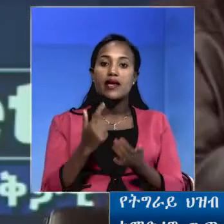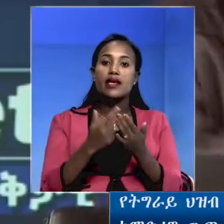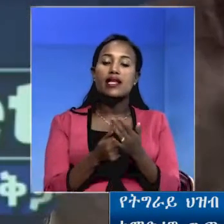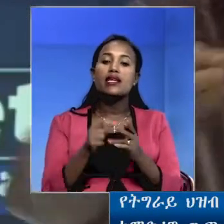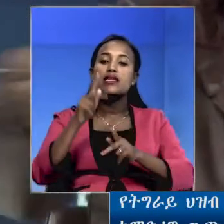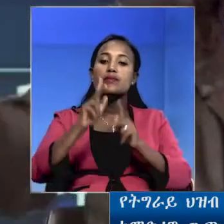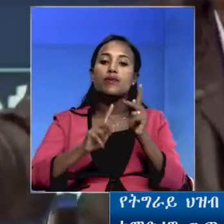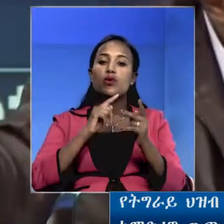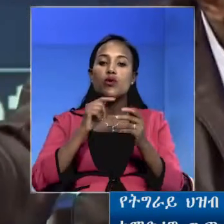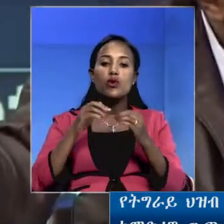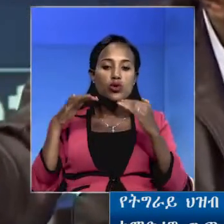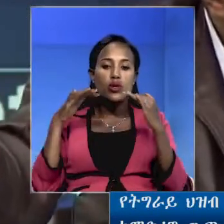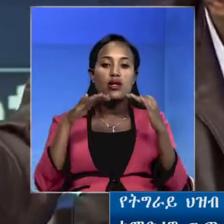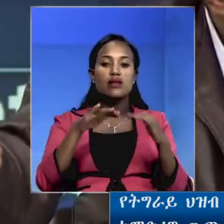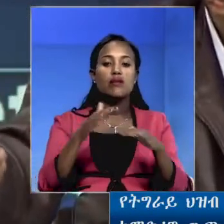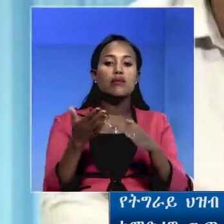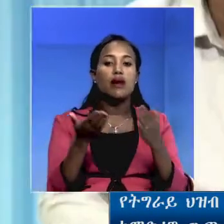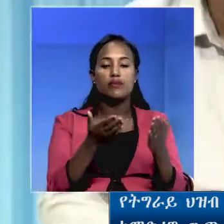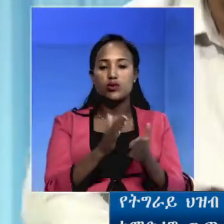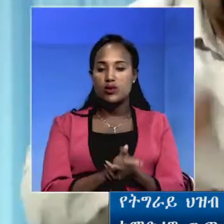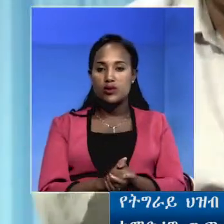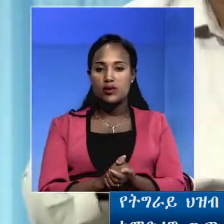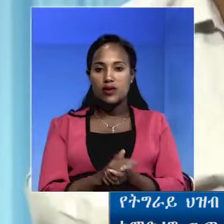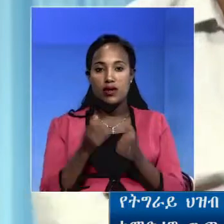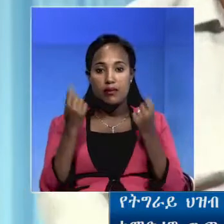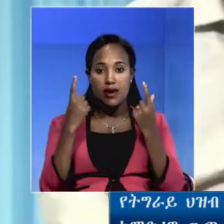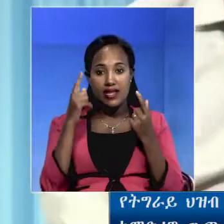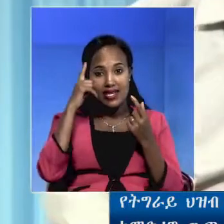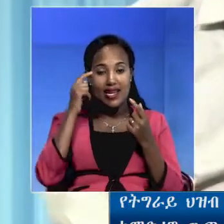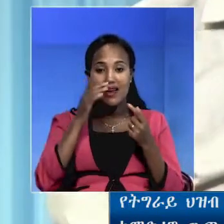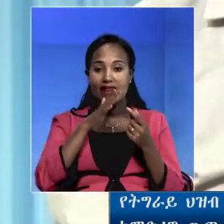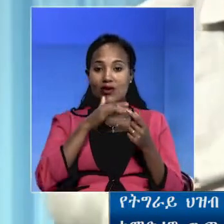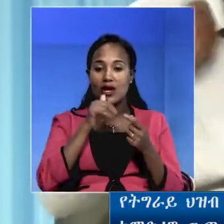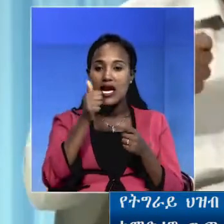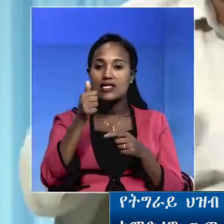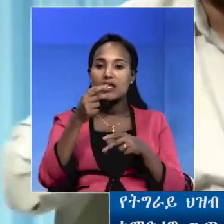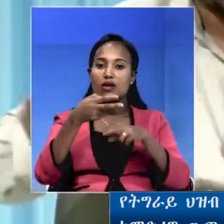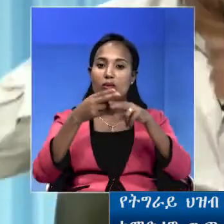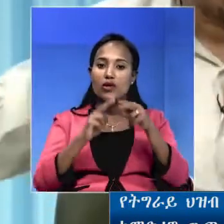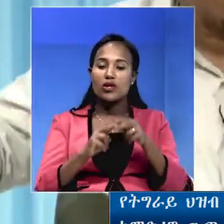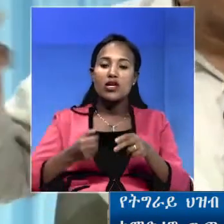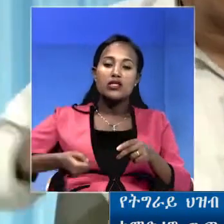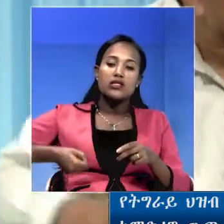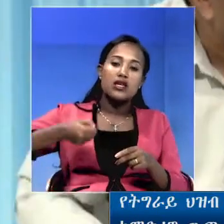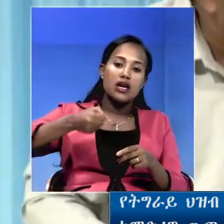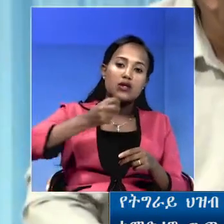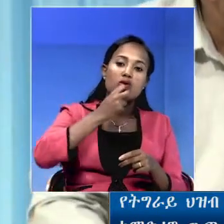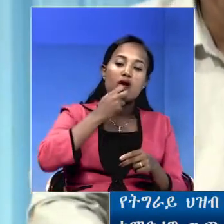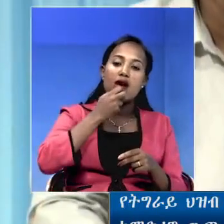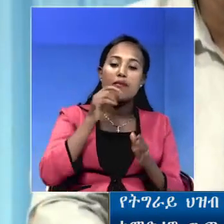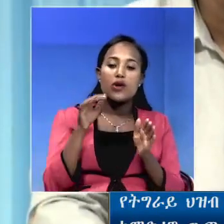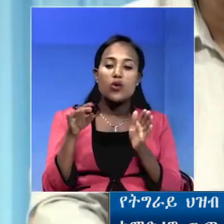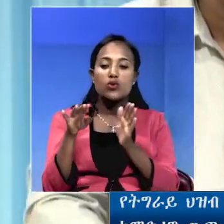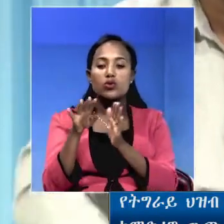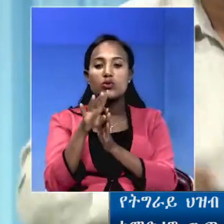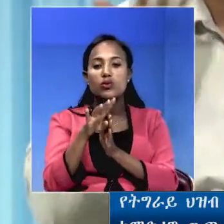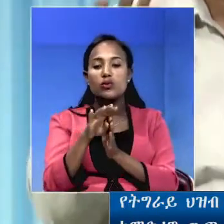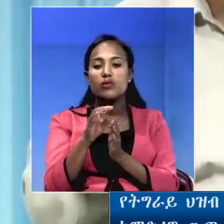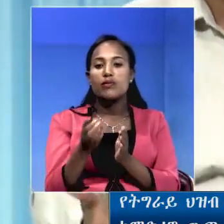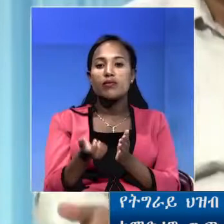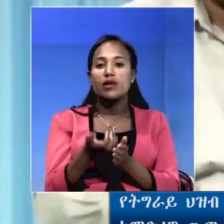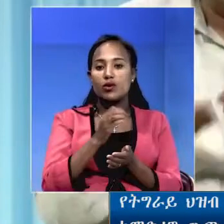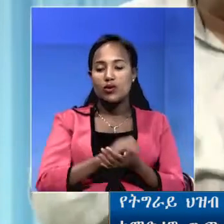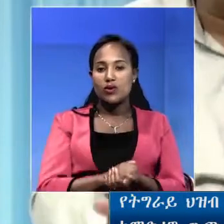ያንን ህዝብ ነው እንግዲህ ለጦርነት ሊዳርጉት የሚፈልጉት። ገባ? የትግራይ እናቶች እኮ 10 ኪሎ ሜትር ነው ጀሪካን ተሸክሞ በየወንዙ የሚሮጡት።